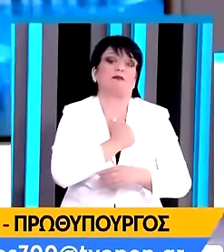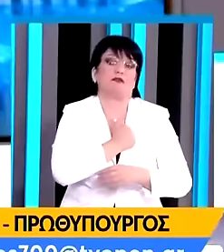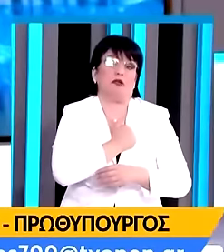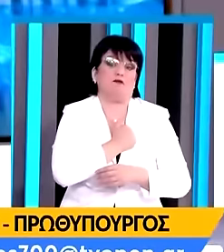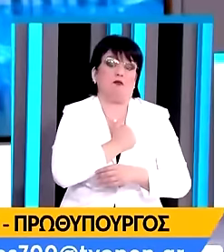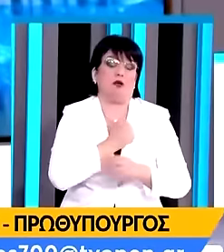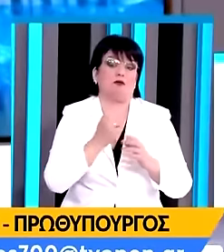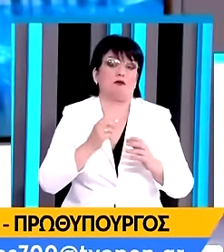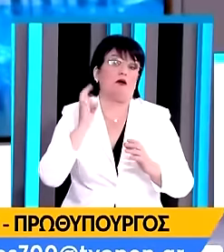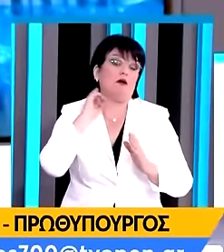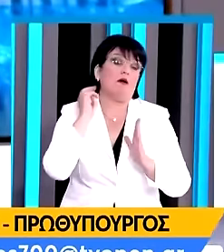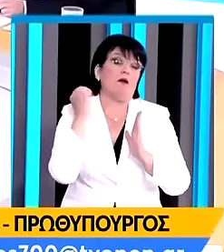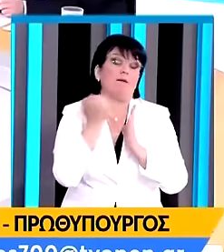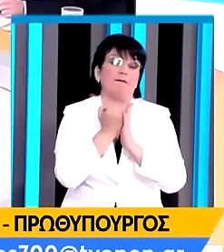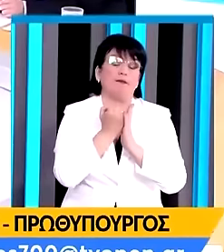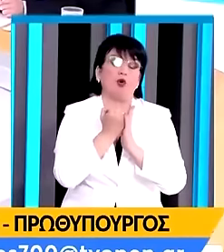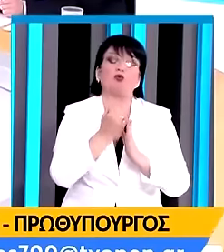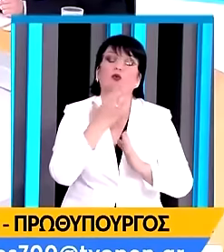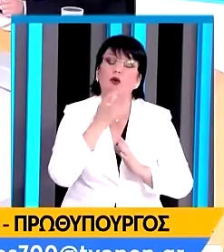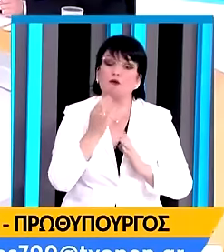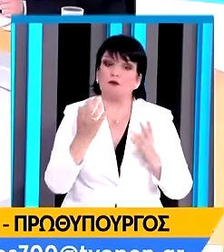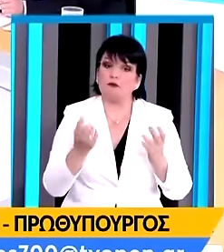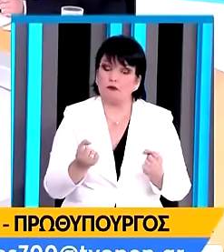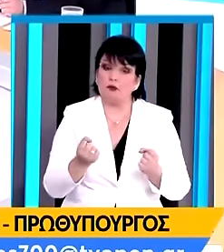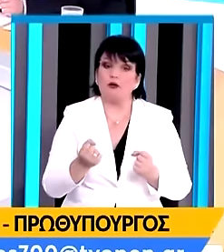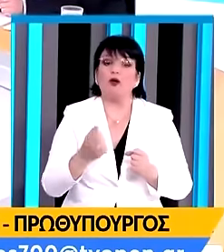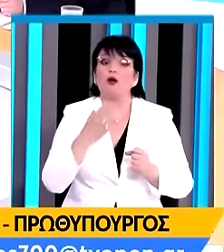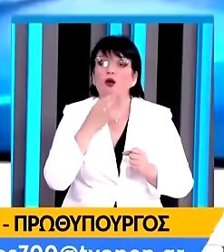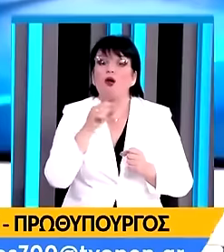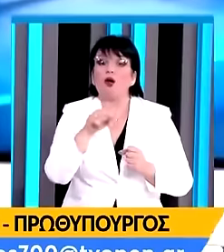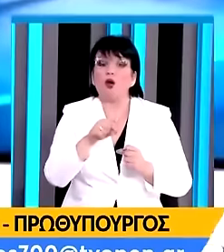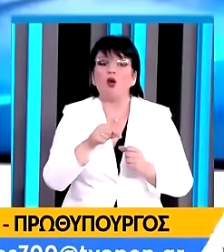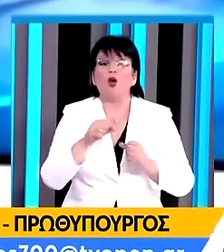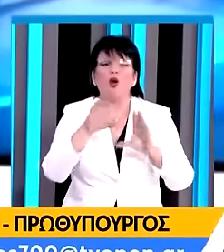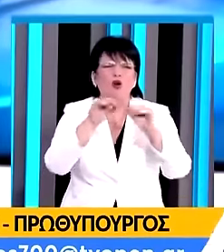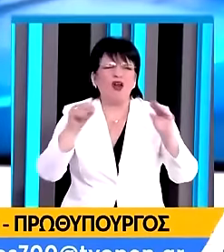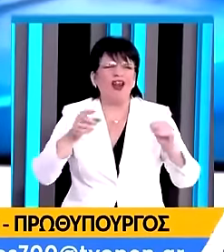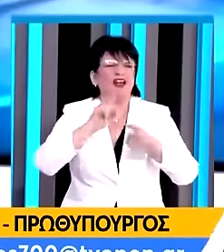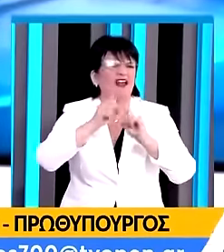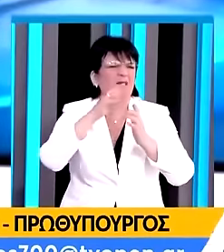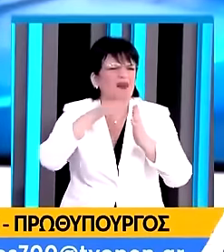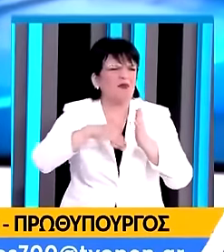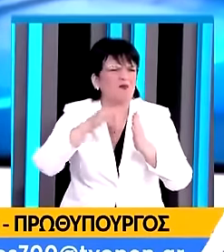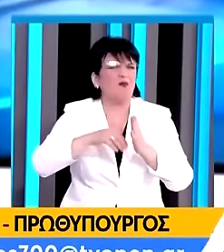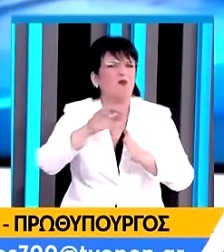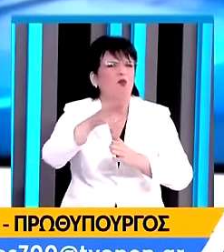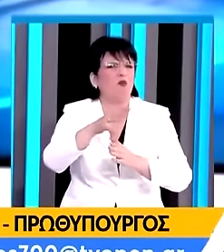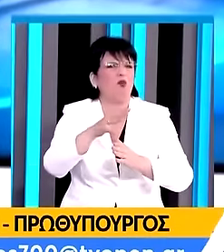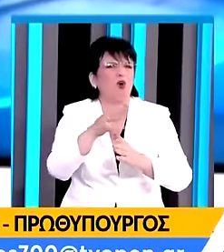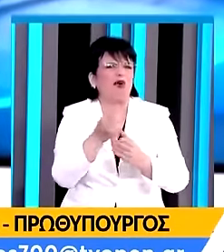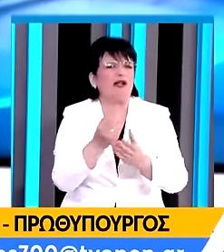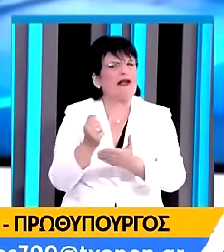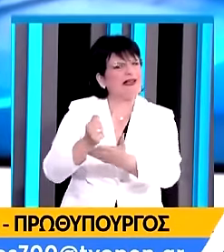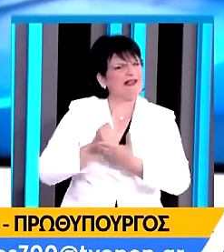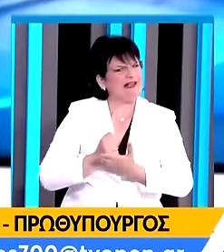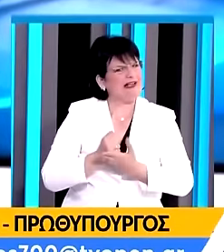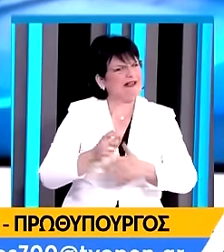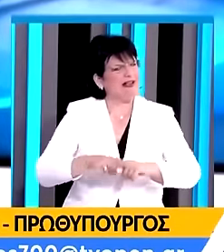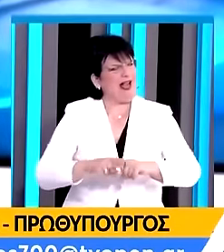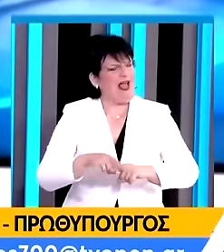είναι. Βεβαίως είναι. Είναι και αυτό ένα όπλο. Λοιπόν. Παρά τα όσα λένε ότι τα μνημόνια τα συγκεκριμένα ενδεχομένως μπορεί να είναι εκεί πέρα μας. Γιατί υπάρχει